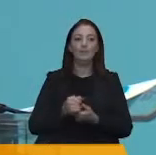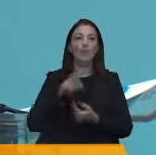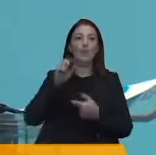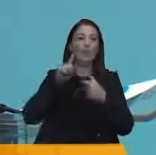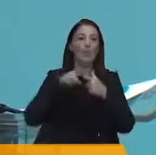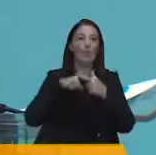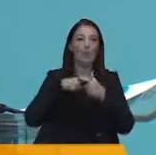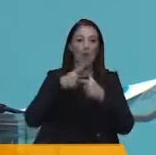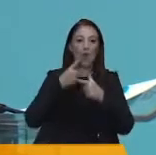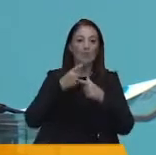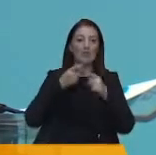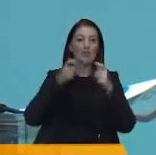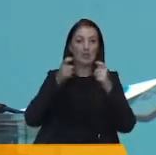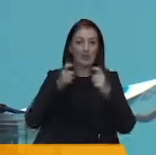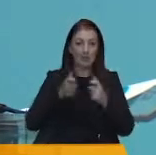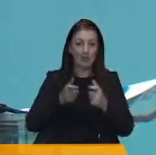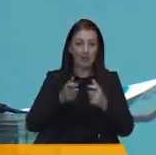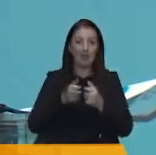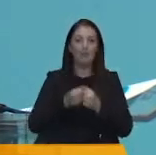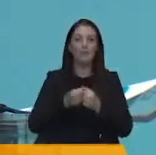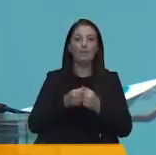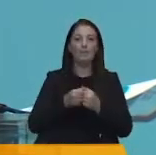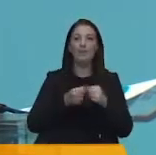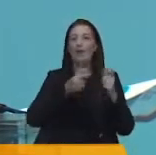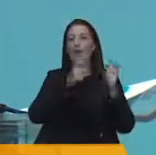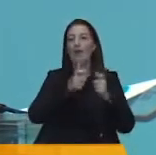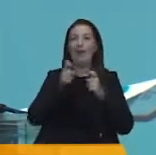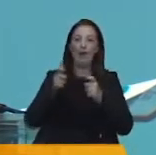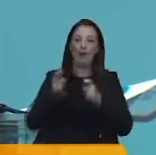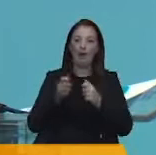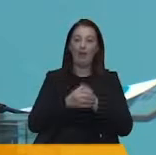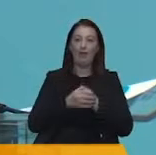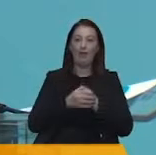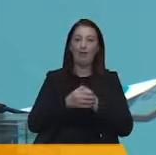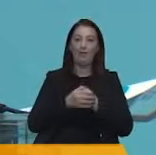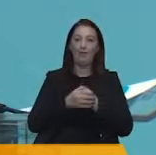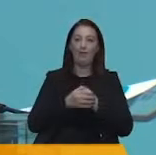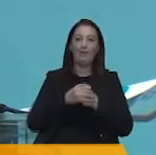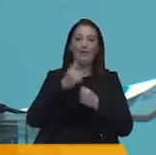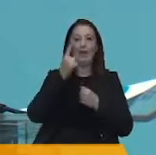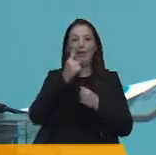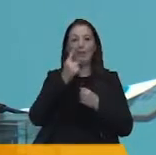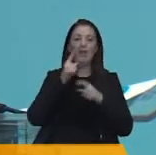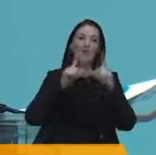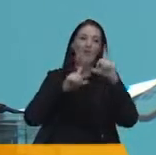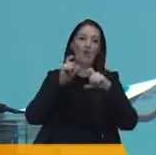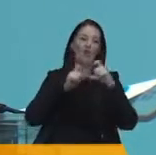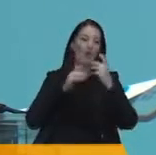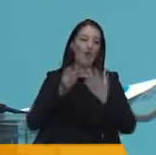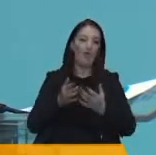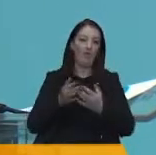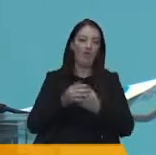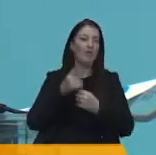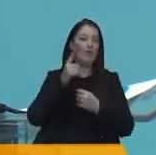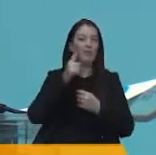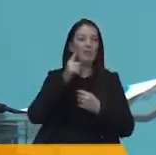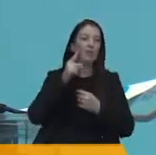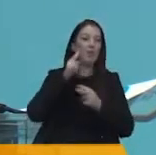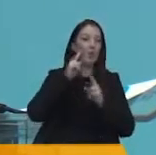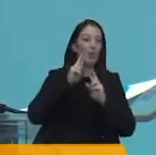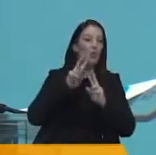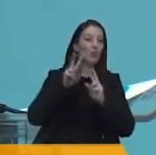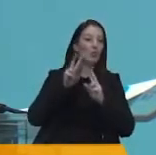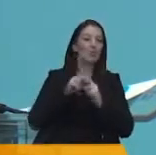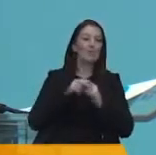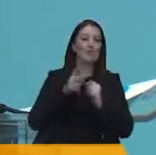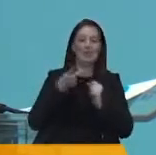proje alanındaki yerlerden bir kare, bir görüntü.